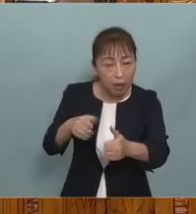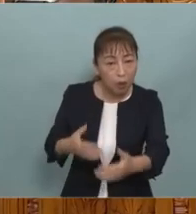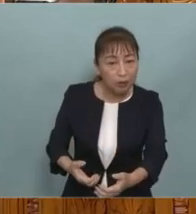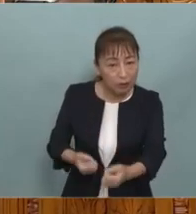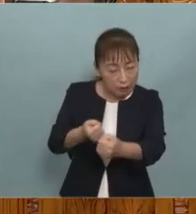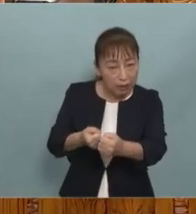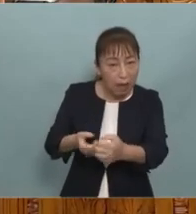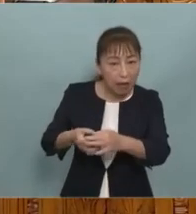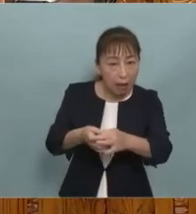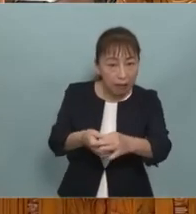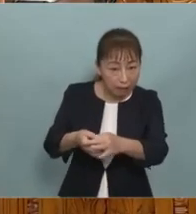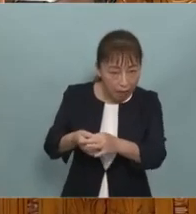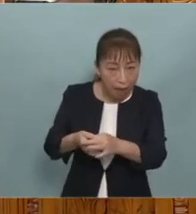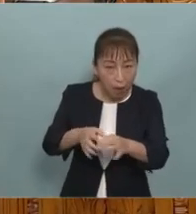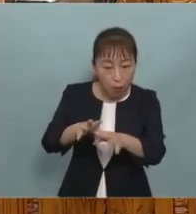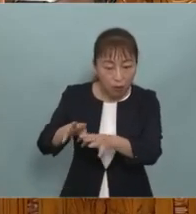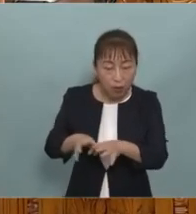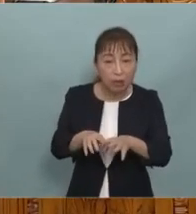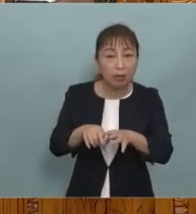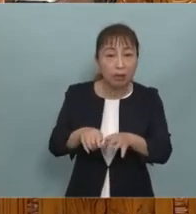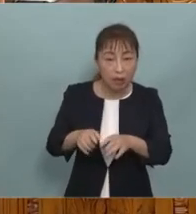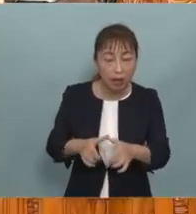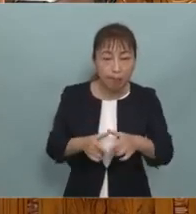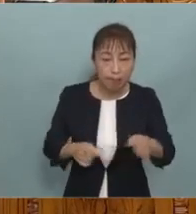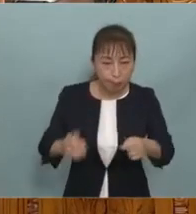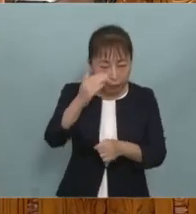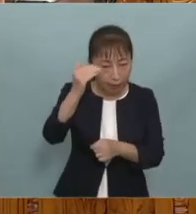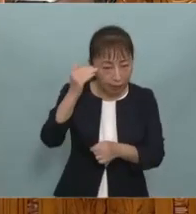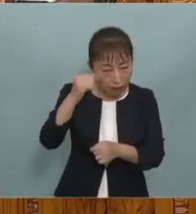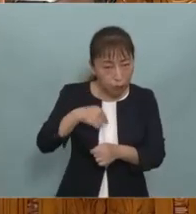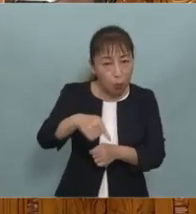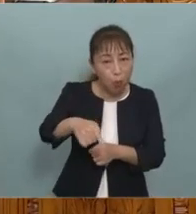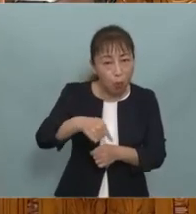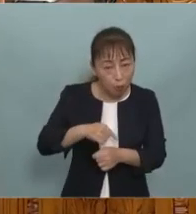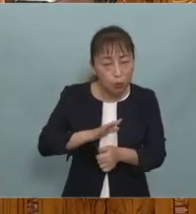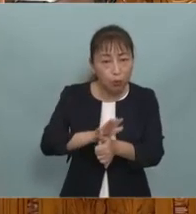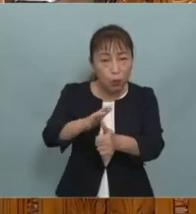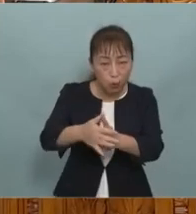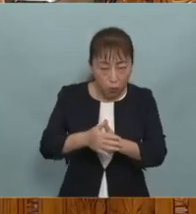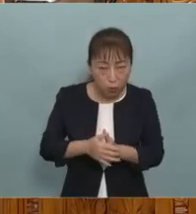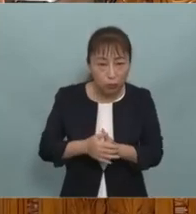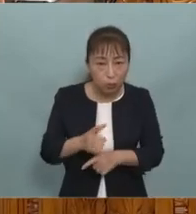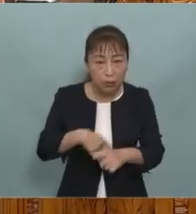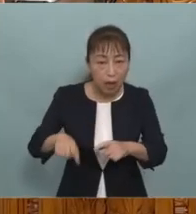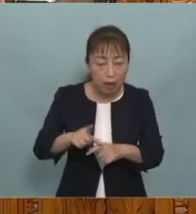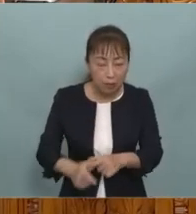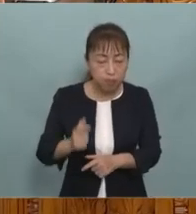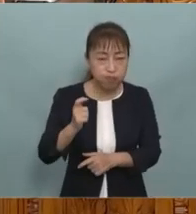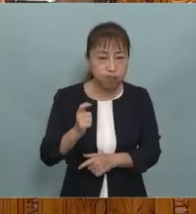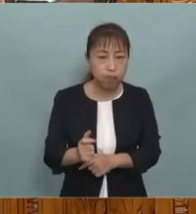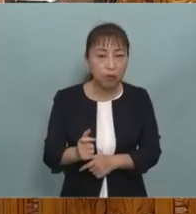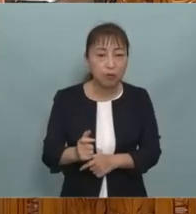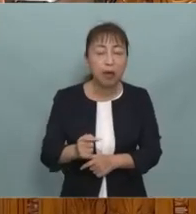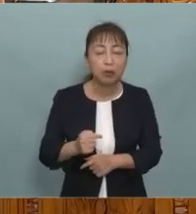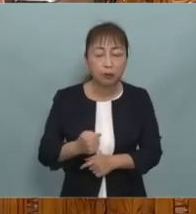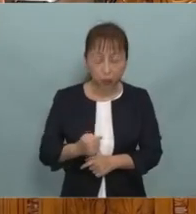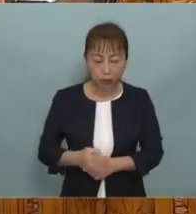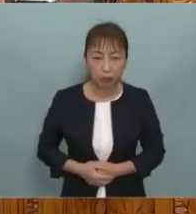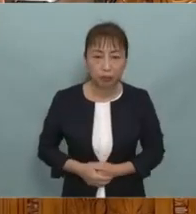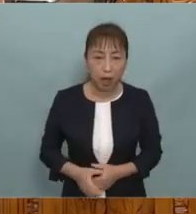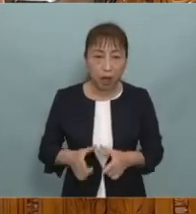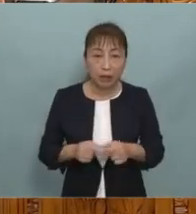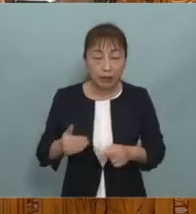指に日韓両国の協力をさらに健で幅広いものとしていきますまた